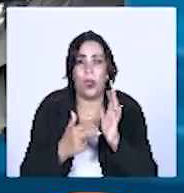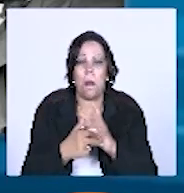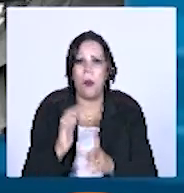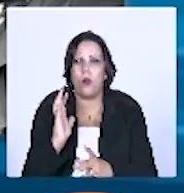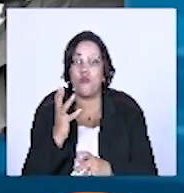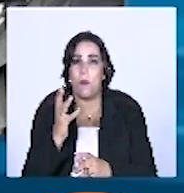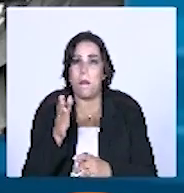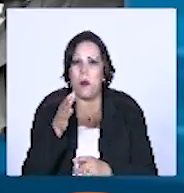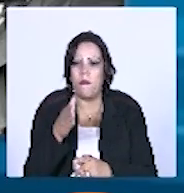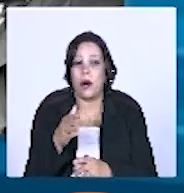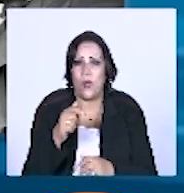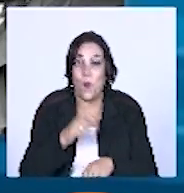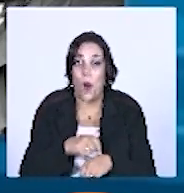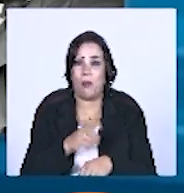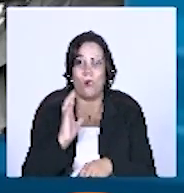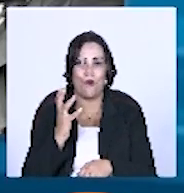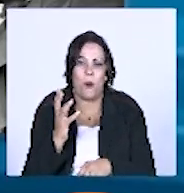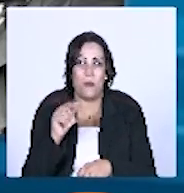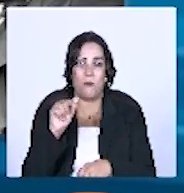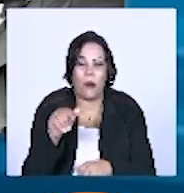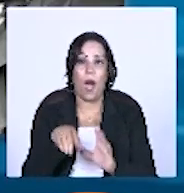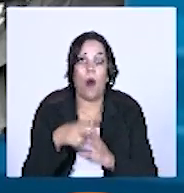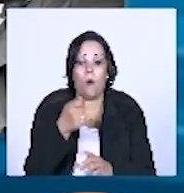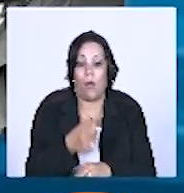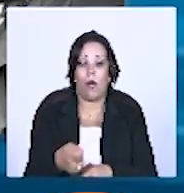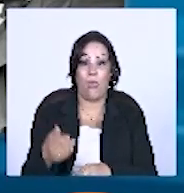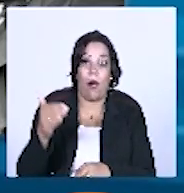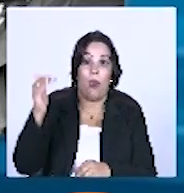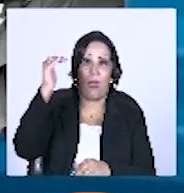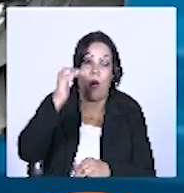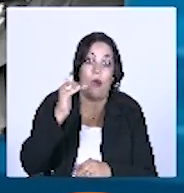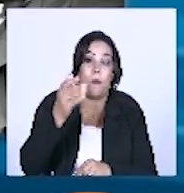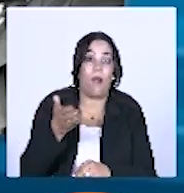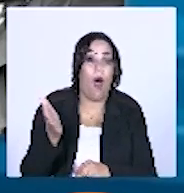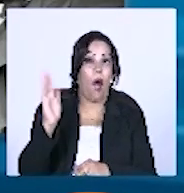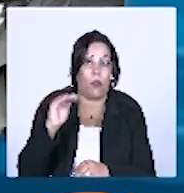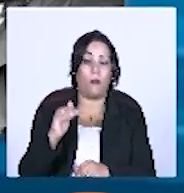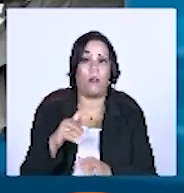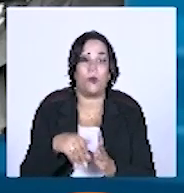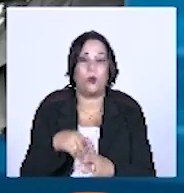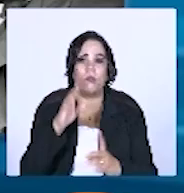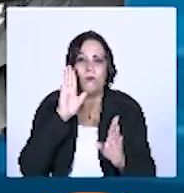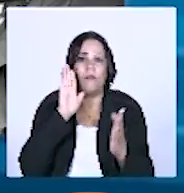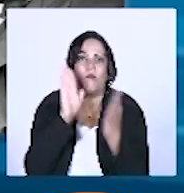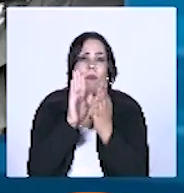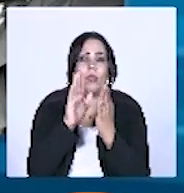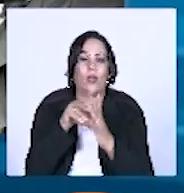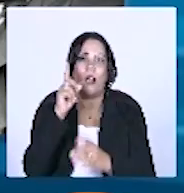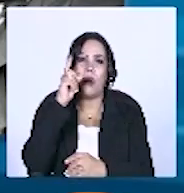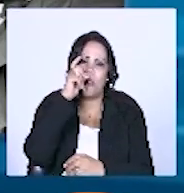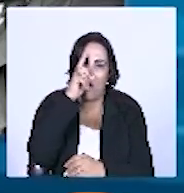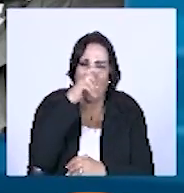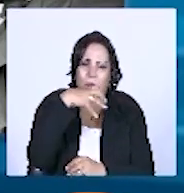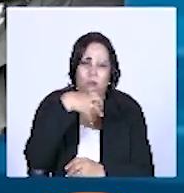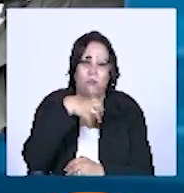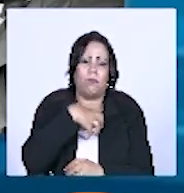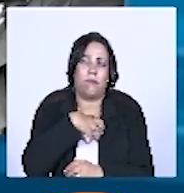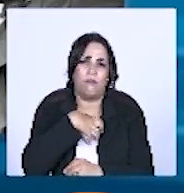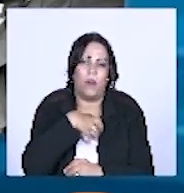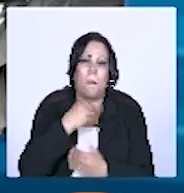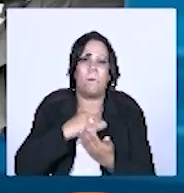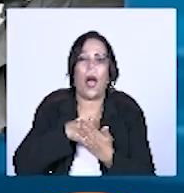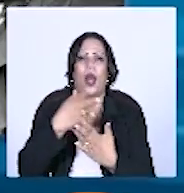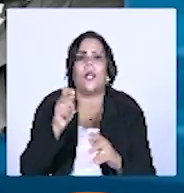الشباب مرحله الشباب او ان هو يكبر اكثر من كده ويواجه صعوبات ويتحطم ونحاول ان احنا